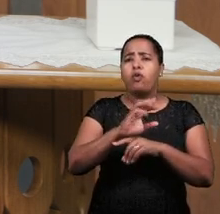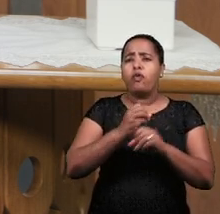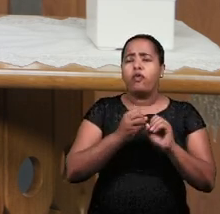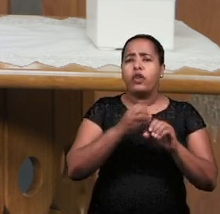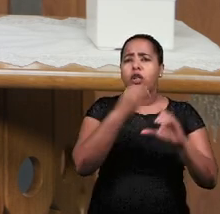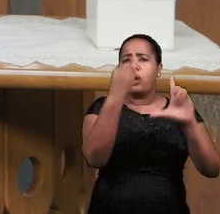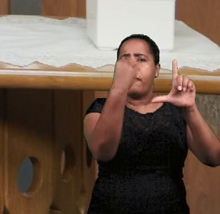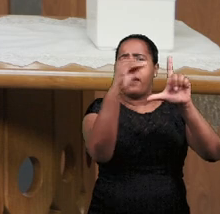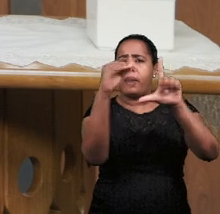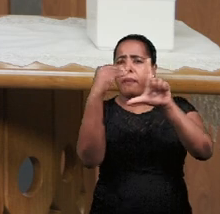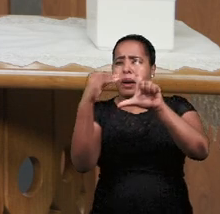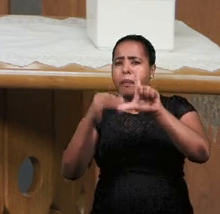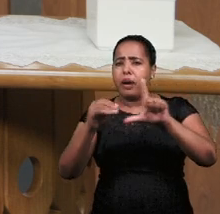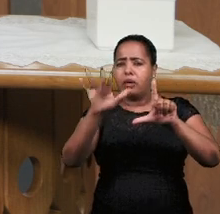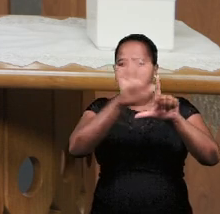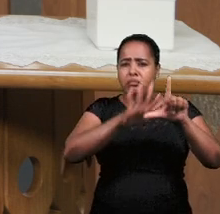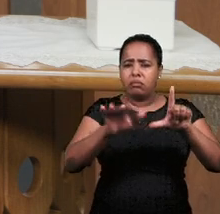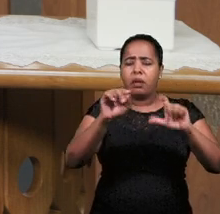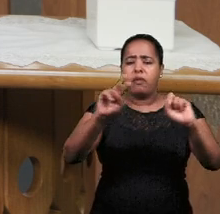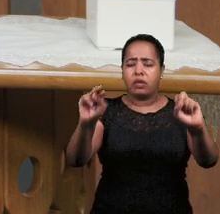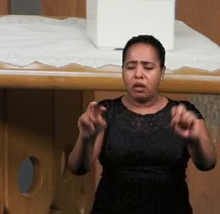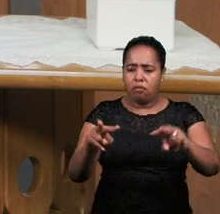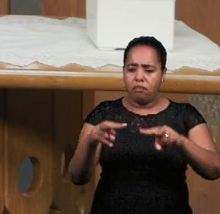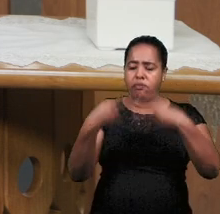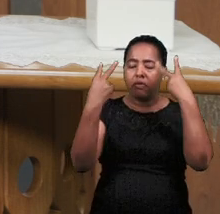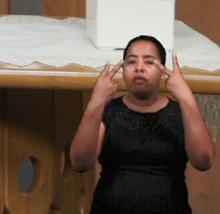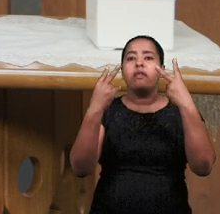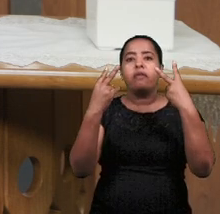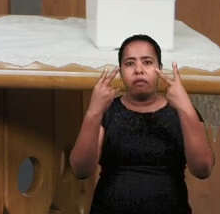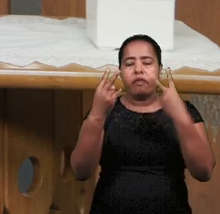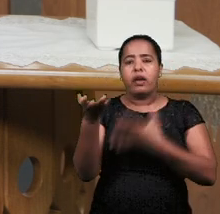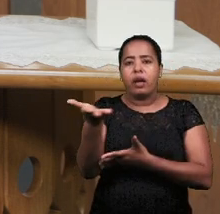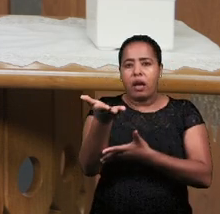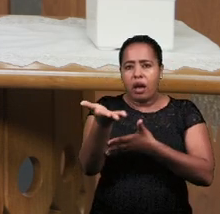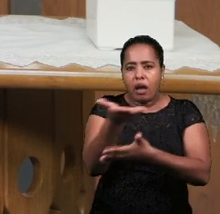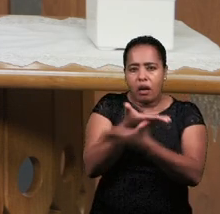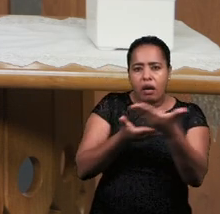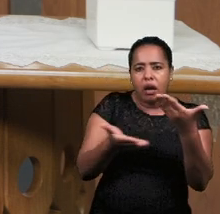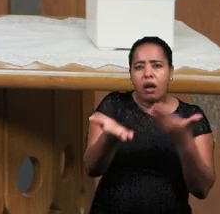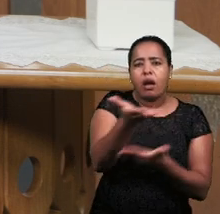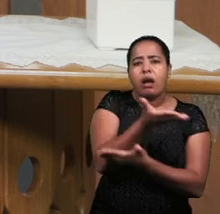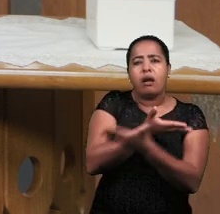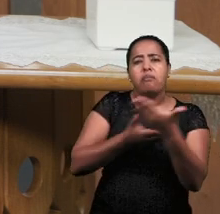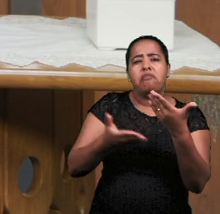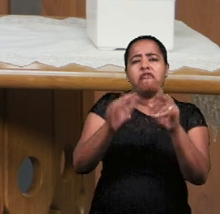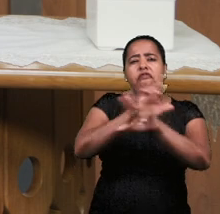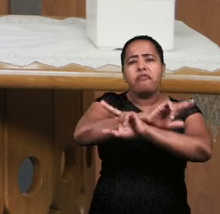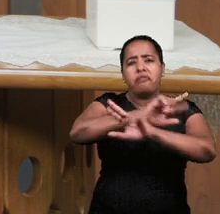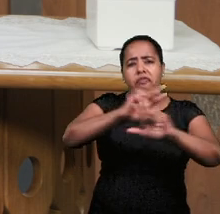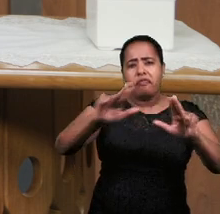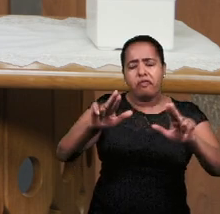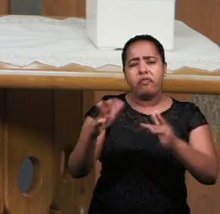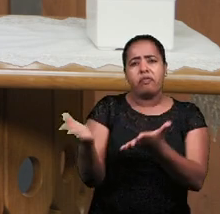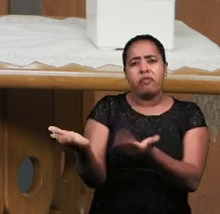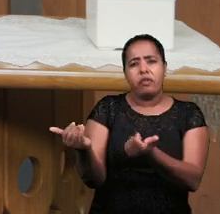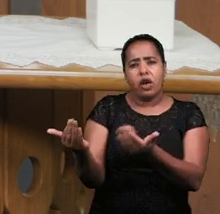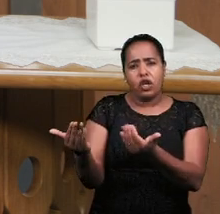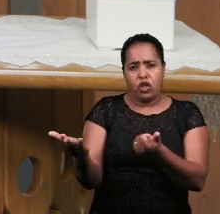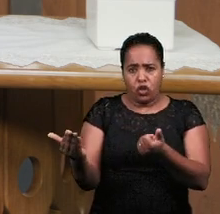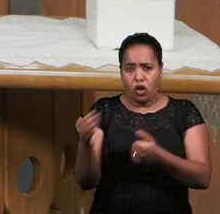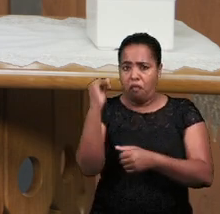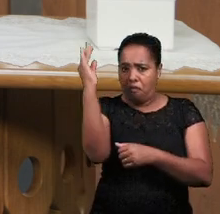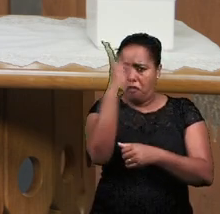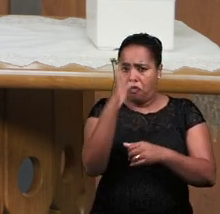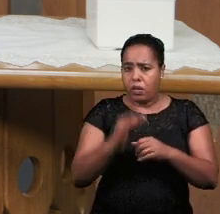nos plateformes afin que vous ayez accès et voir les participations de beaucoup de jeunes, pas seulement du Brésil, mais